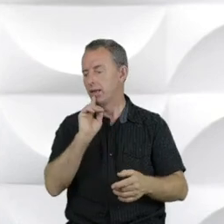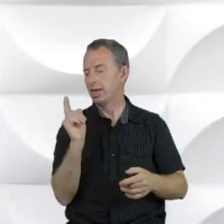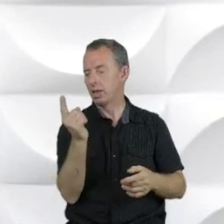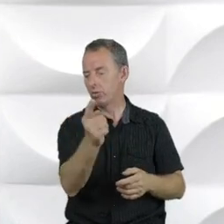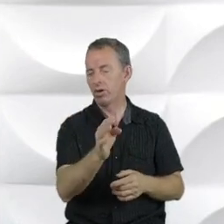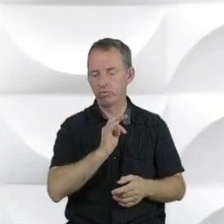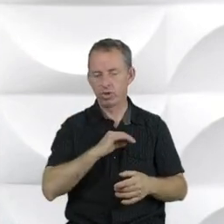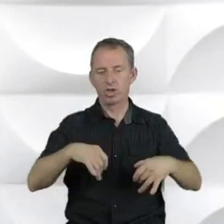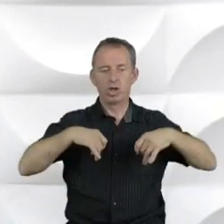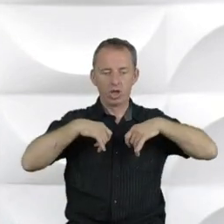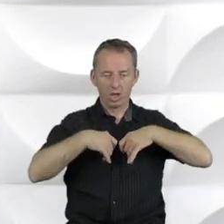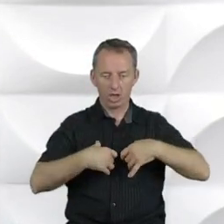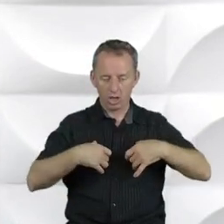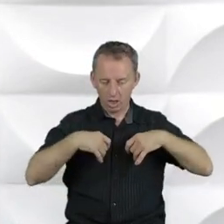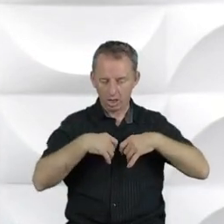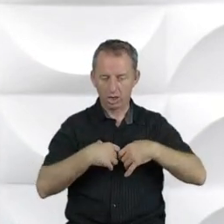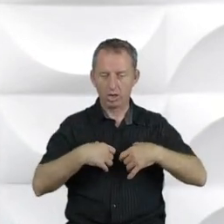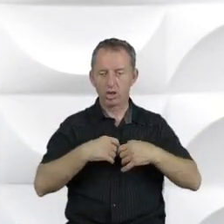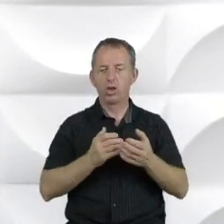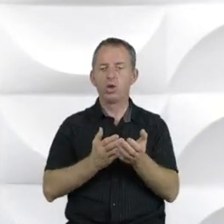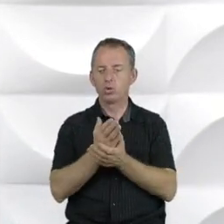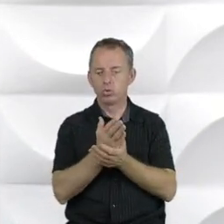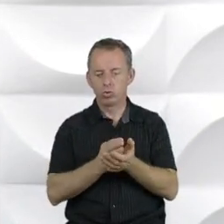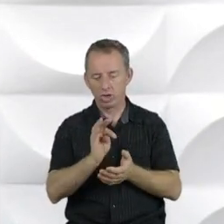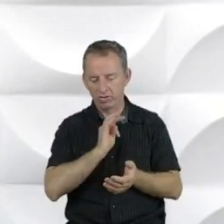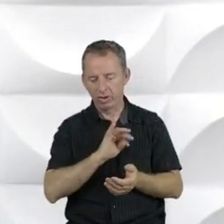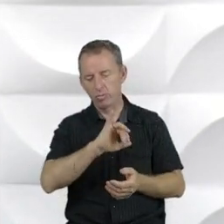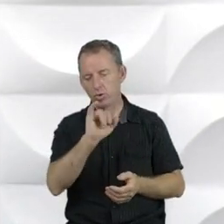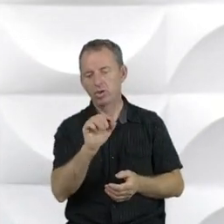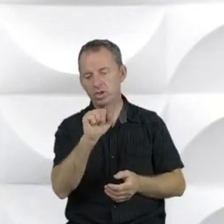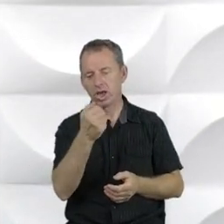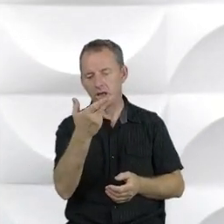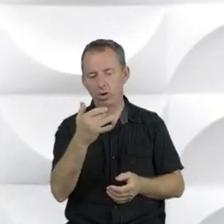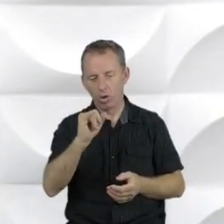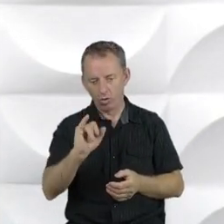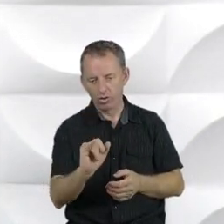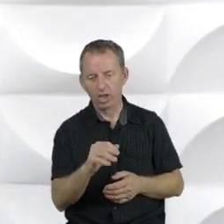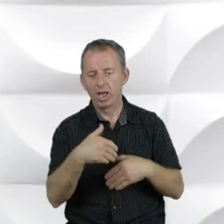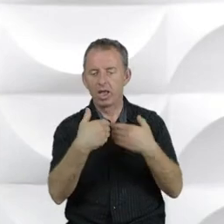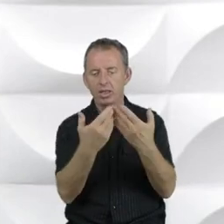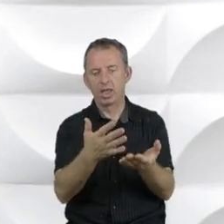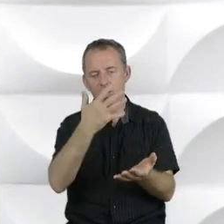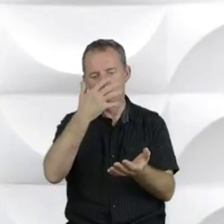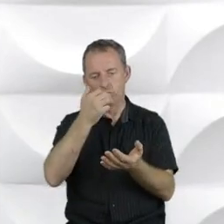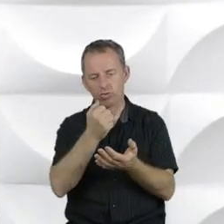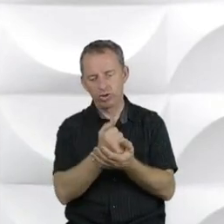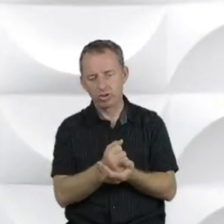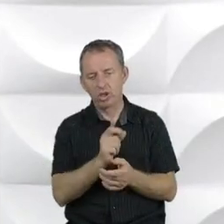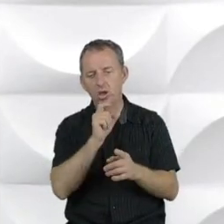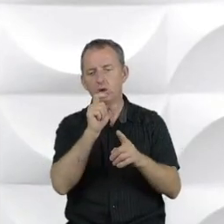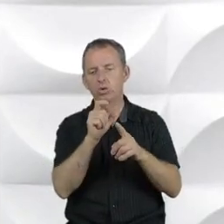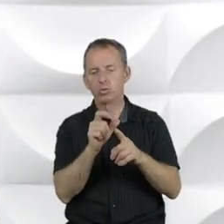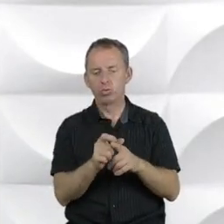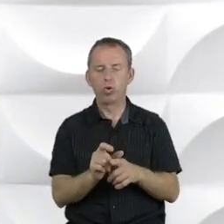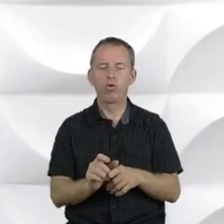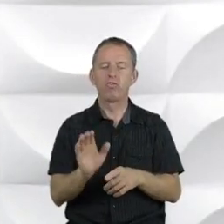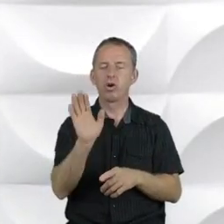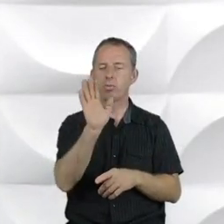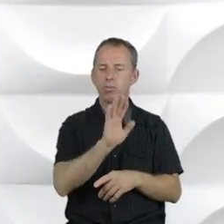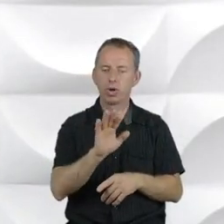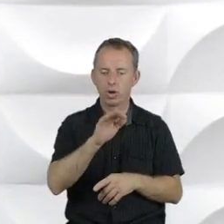anioła, słudze swemu Janowi, który dał świadectwo Słowu Bożemu